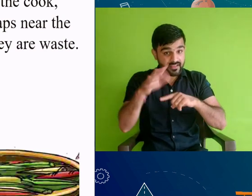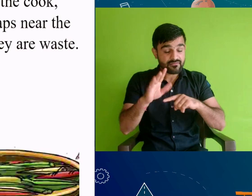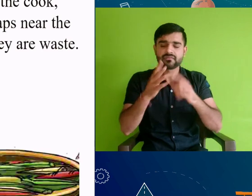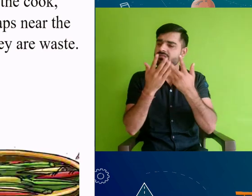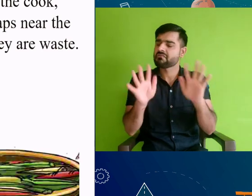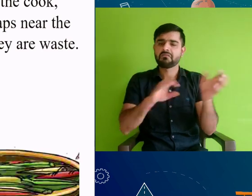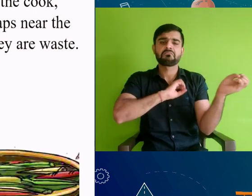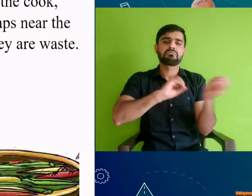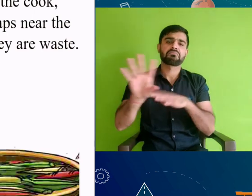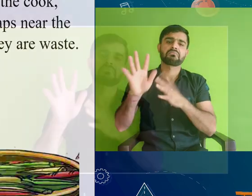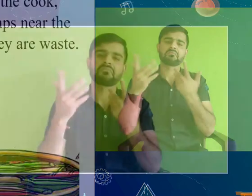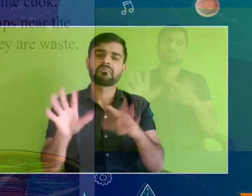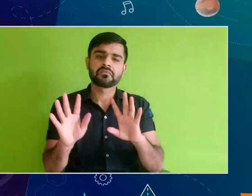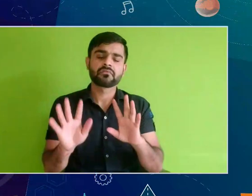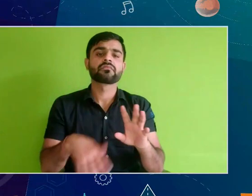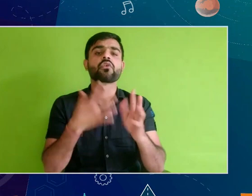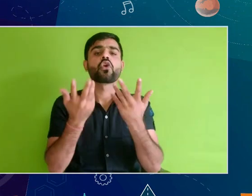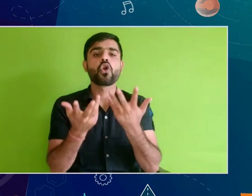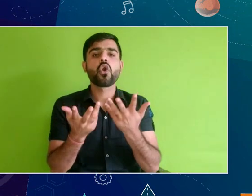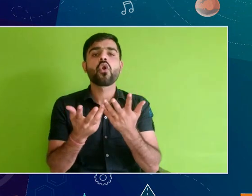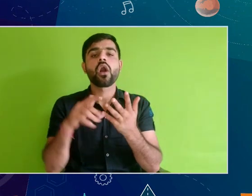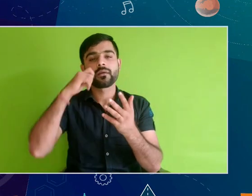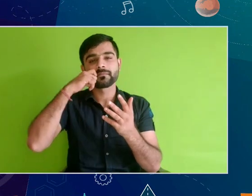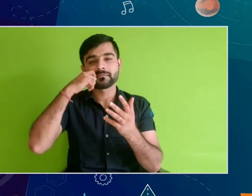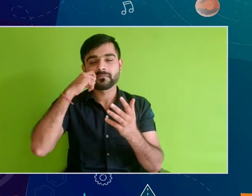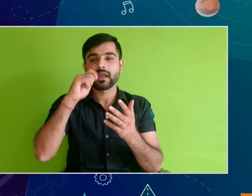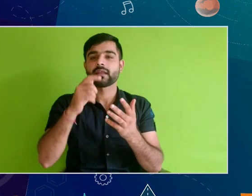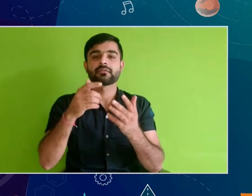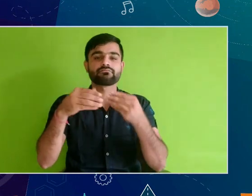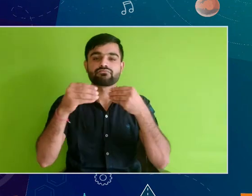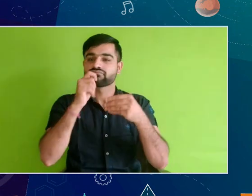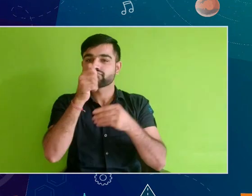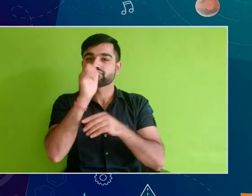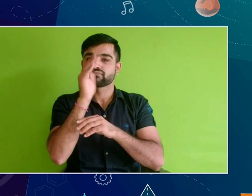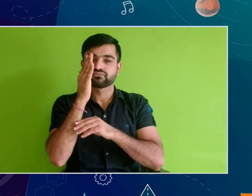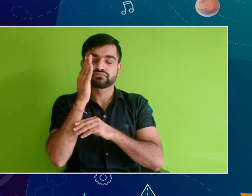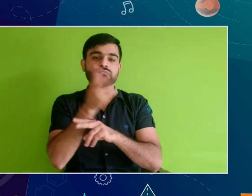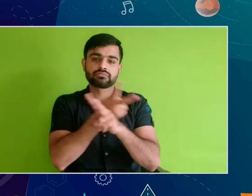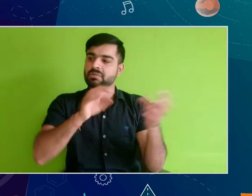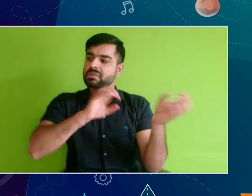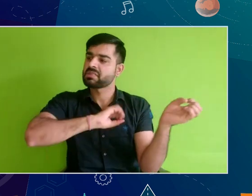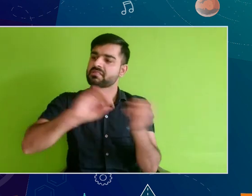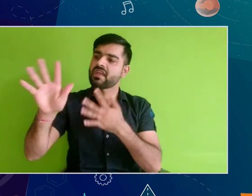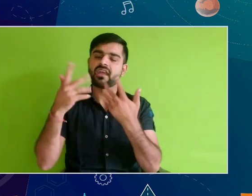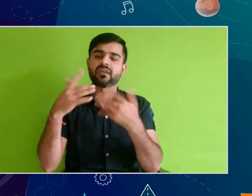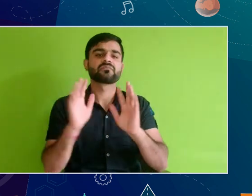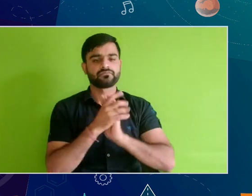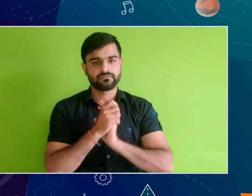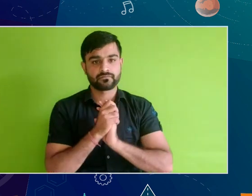देते हैं, या जितनी भी पेट बॉटल्स हमारे घर में आती हैं उन सबको भी हम फेंक देते हैं।